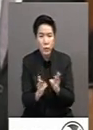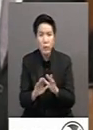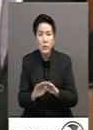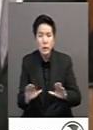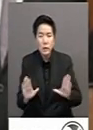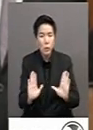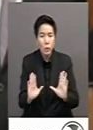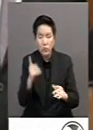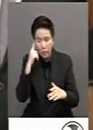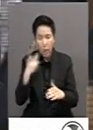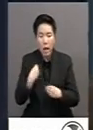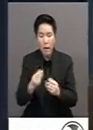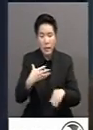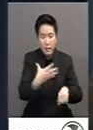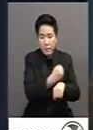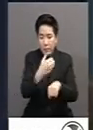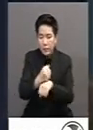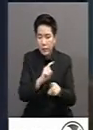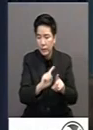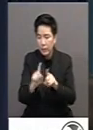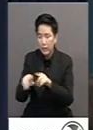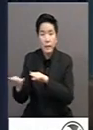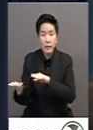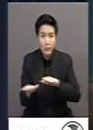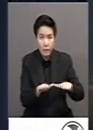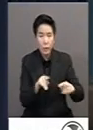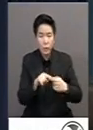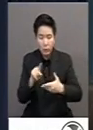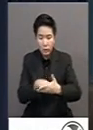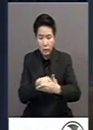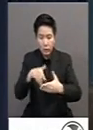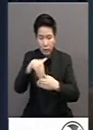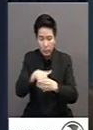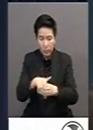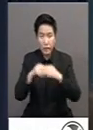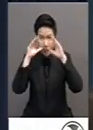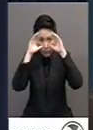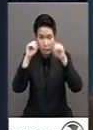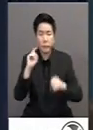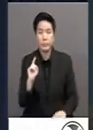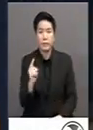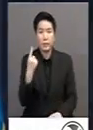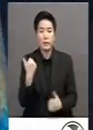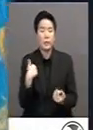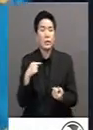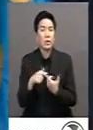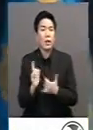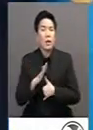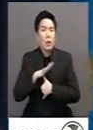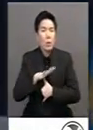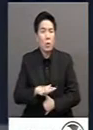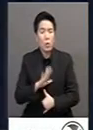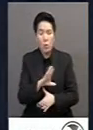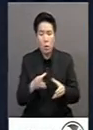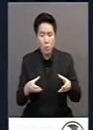เสถียรภาพและให้เวลาพรรคการเมืองต่างๆได้เตรียมตัวสำหรับการเลือกตั้งประธานาธิบดีกระแสกดดันจากภายใน